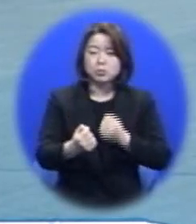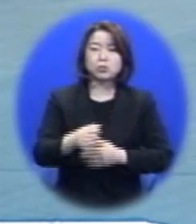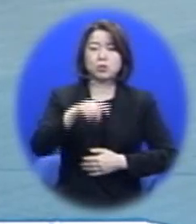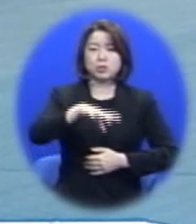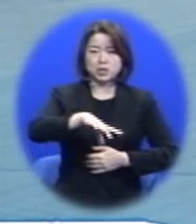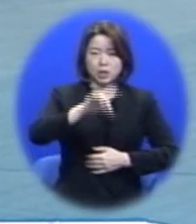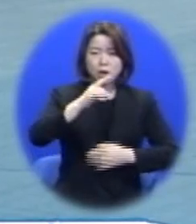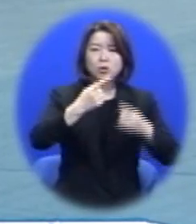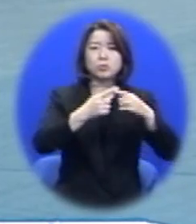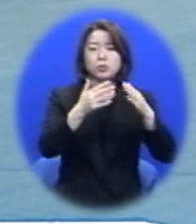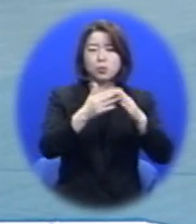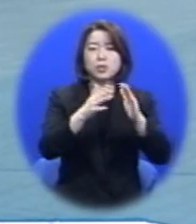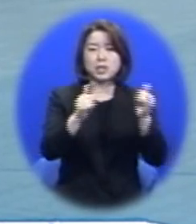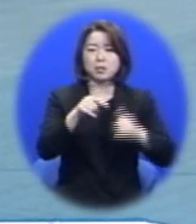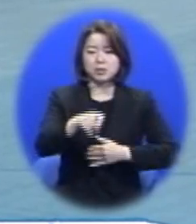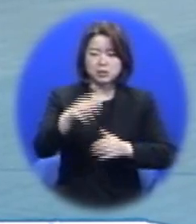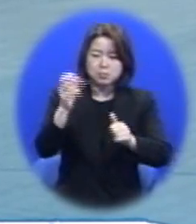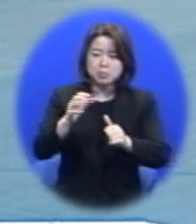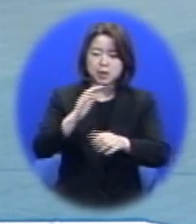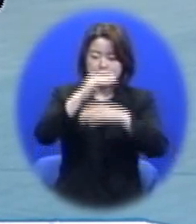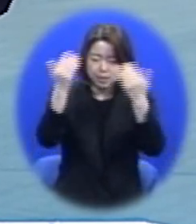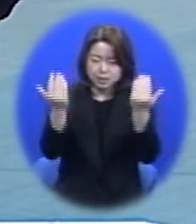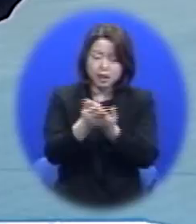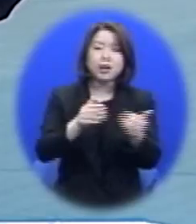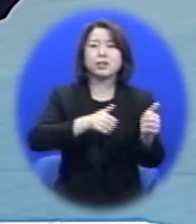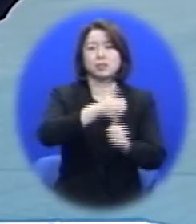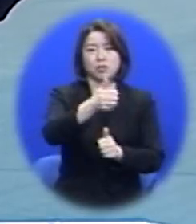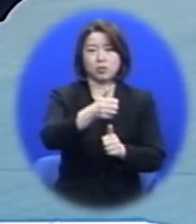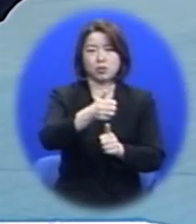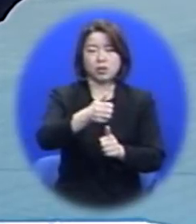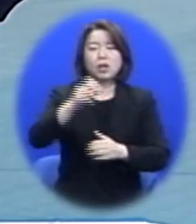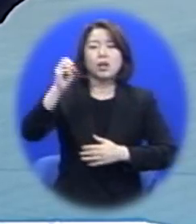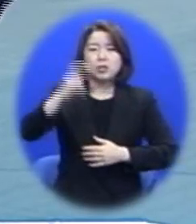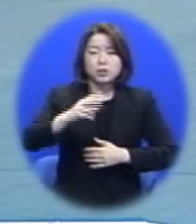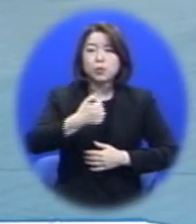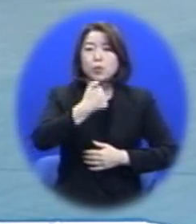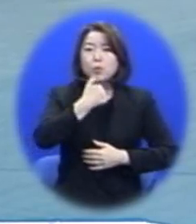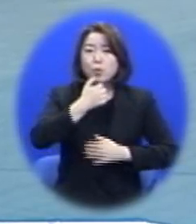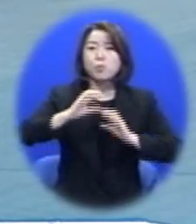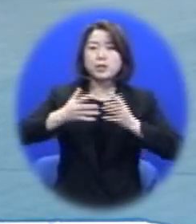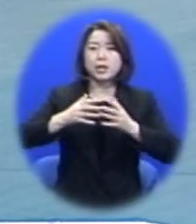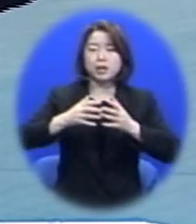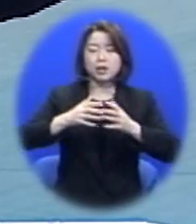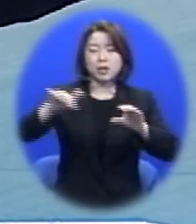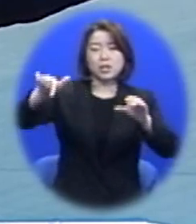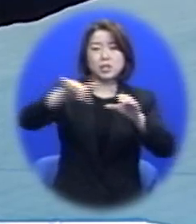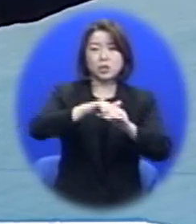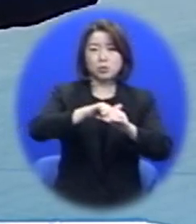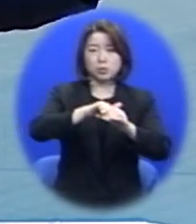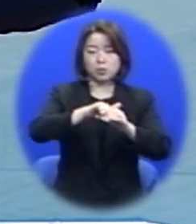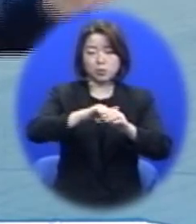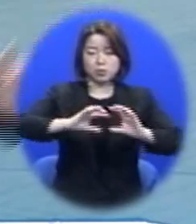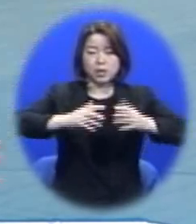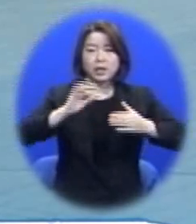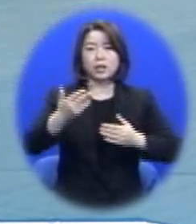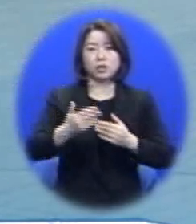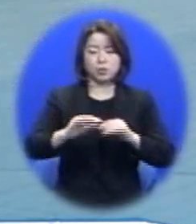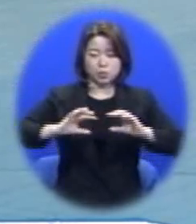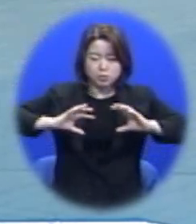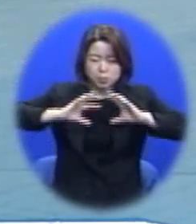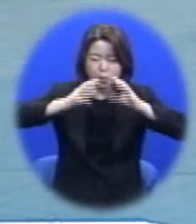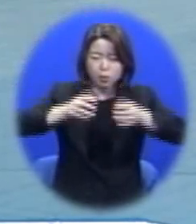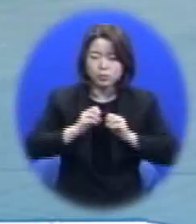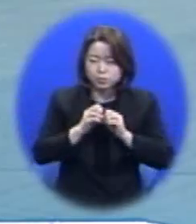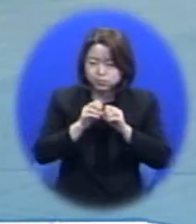다 이겨냈습니다. 그리고 로마가 기독교 국가가 됐습니다. 그리고 전 세계에 복음이 전해졌어요.